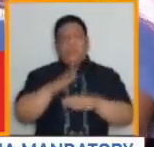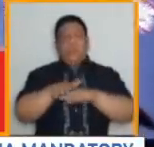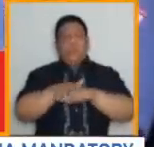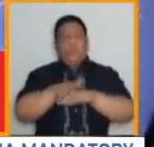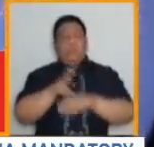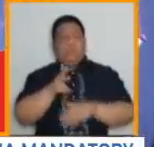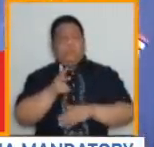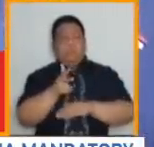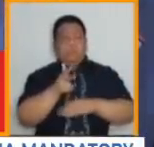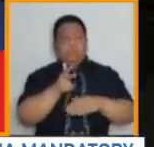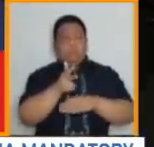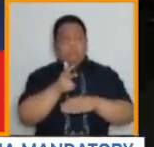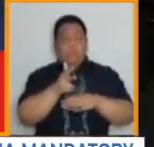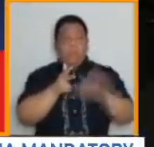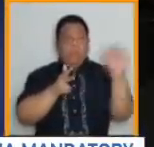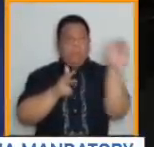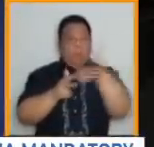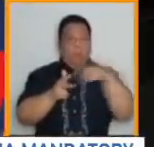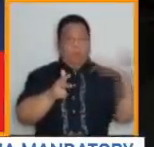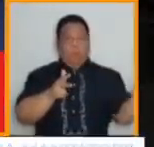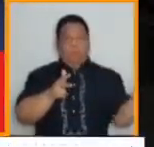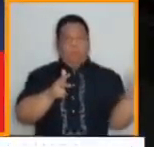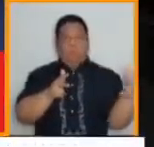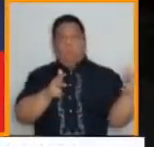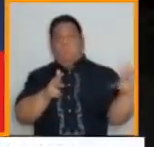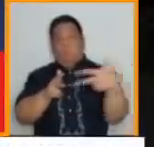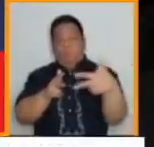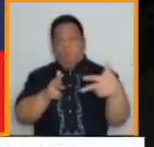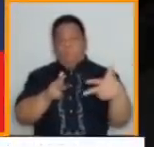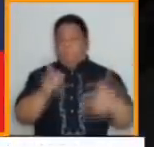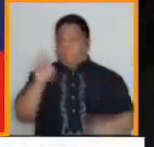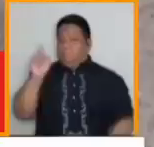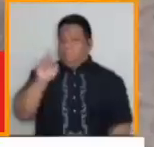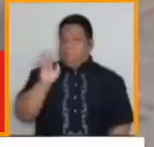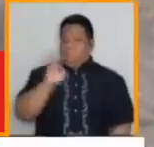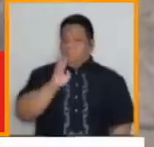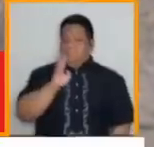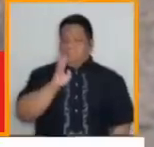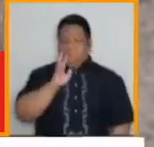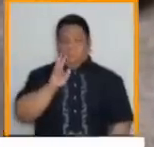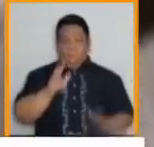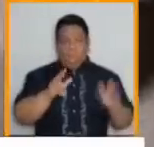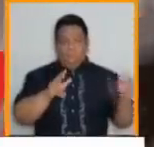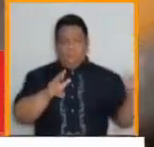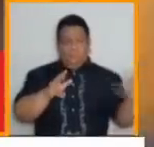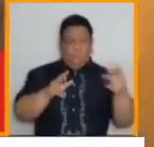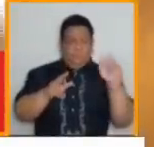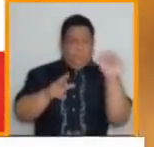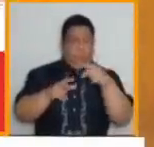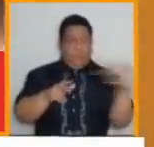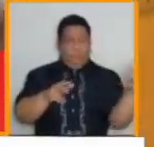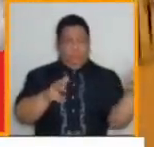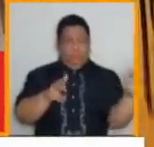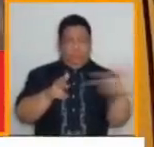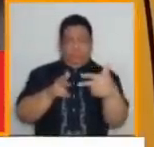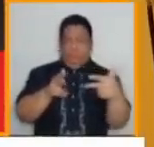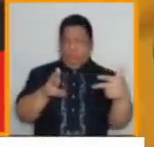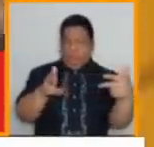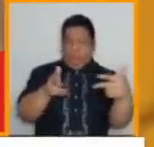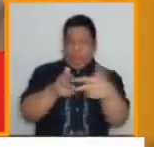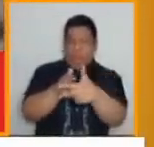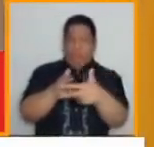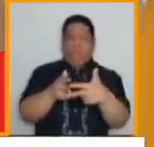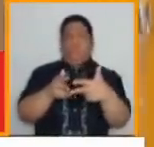ng lumiko ang motorsiklo. Bigla siyang lumiko sa, ano ko kaya, tumama siya dito sa tagiliran ito. Bumper ng tagiliran.